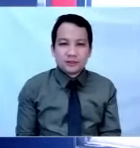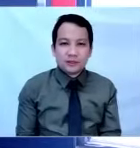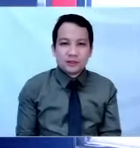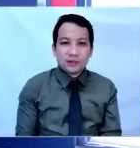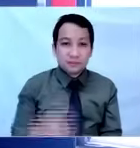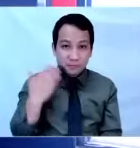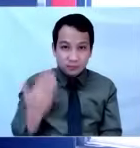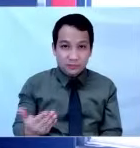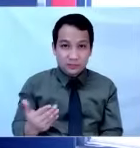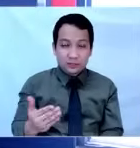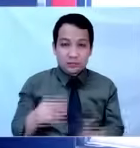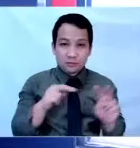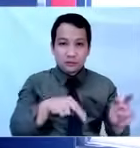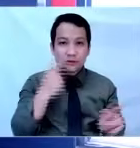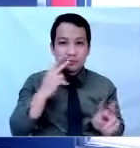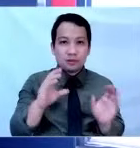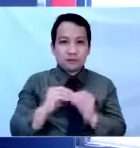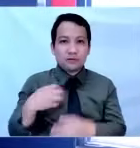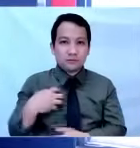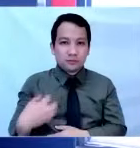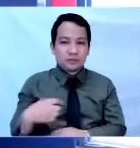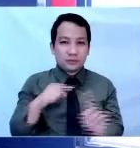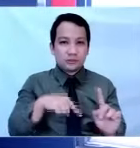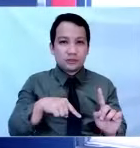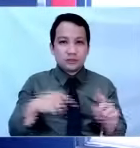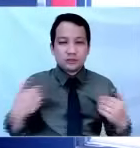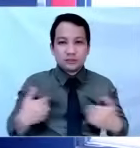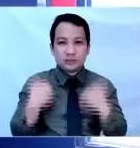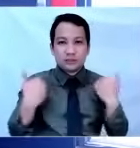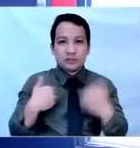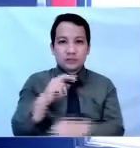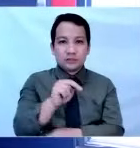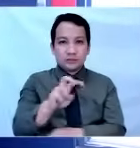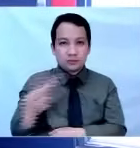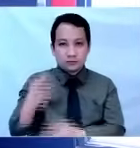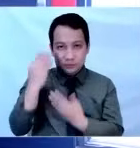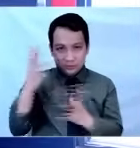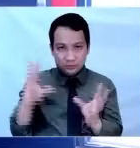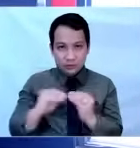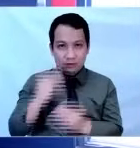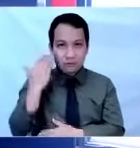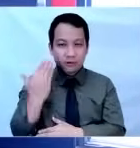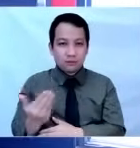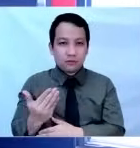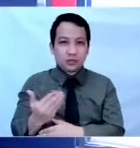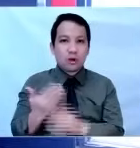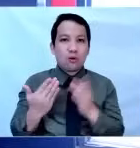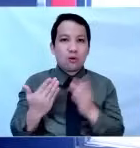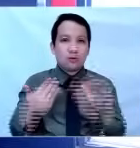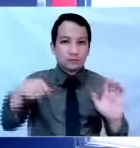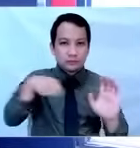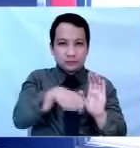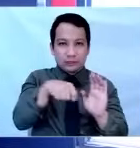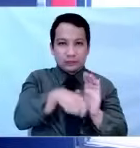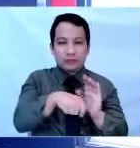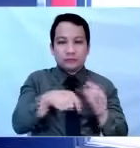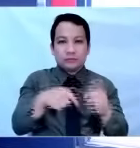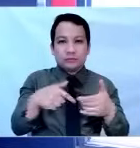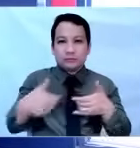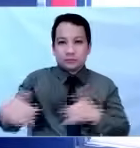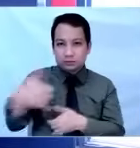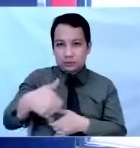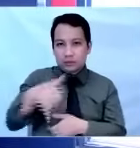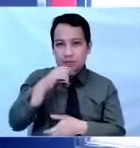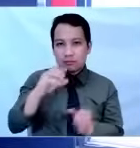Kinabukasan, matagpuan ng mga pulis ang isang binatilyo sa Nueva Vizcaya matapos pagsasaksakin ng kanyang kainuman. Sa